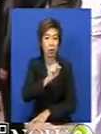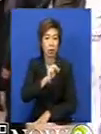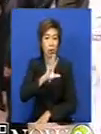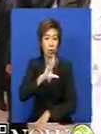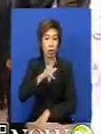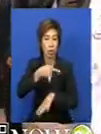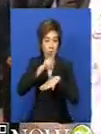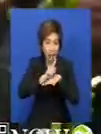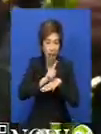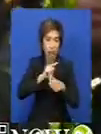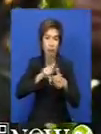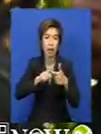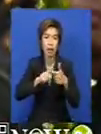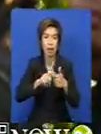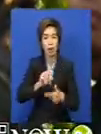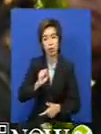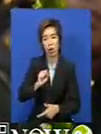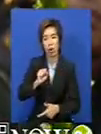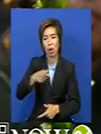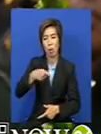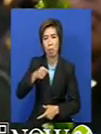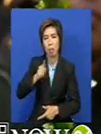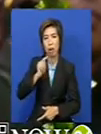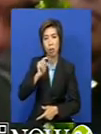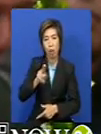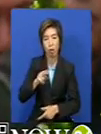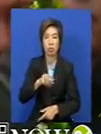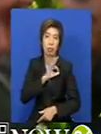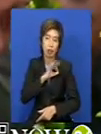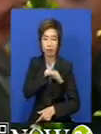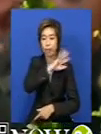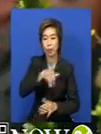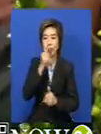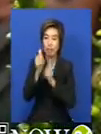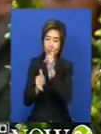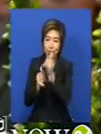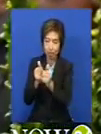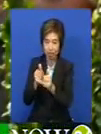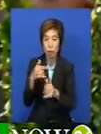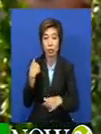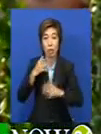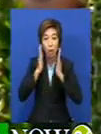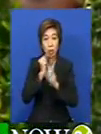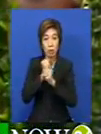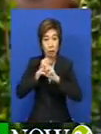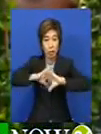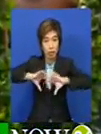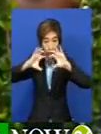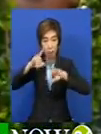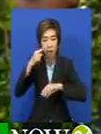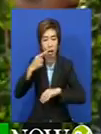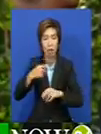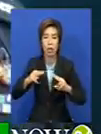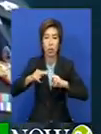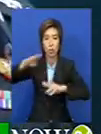ช.รวมไปถึงสมาชิกสปท.เข้าร่วมอวยพรด้วยครับข้างราชการที่ไปอวยพรนะวันนี้ก็มีทั้งปลั